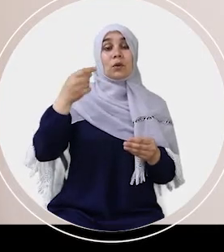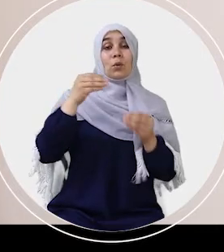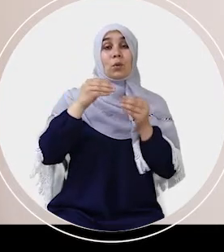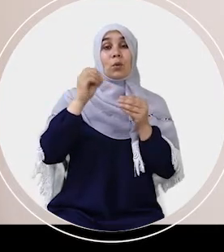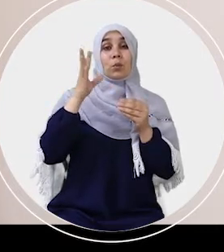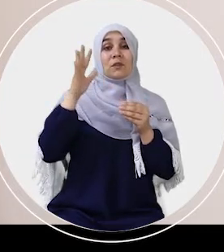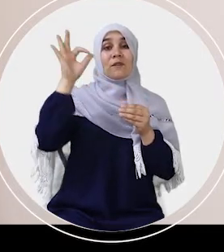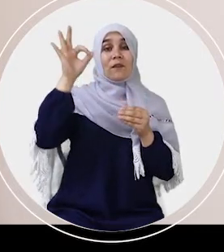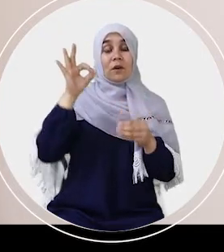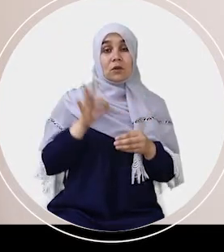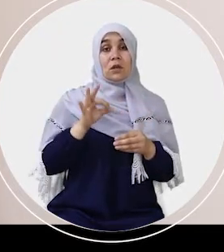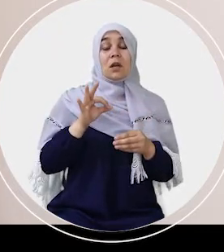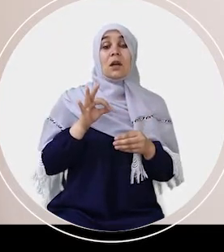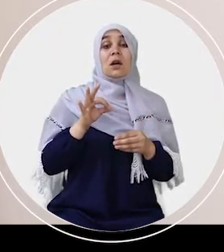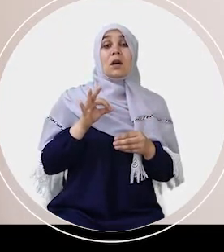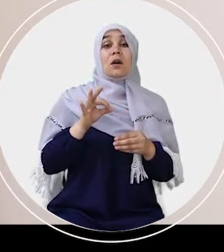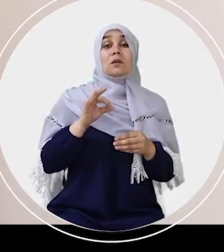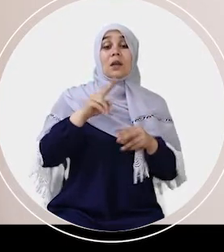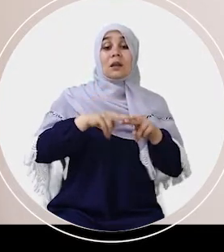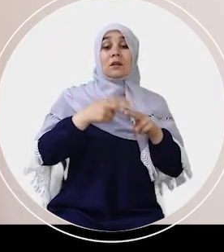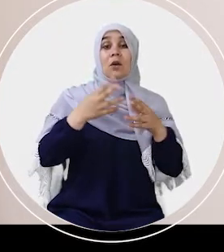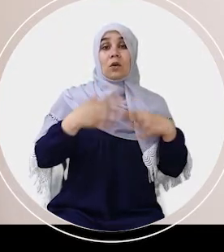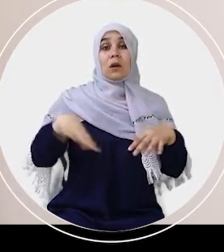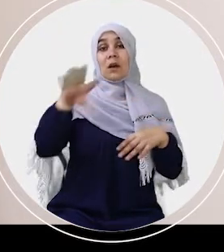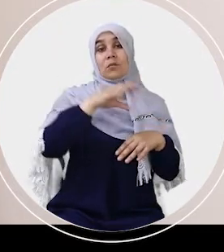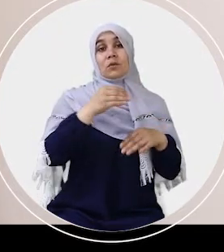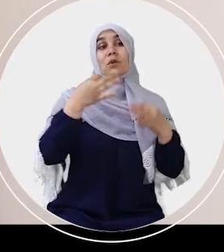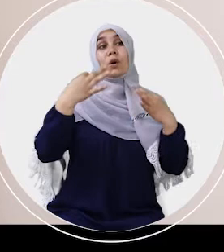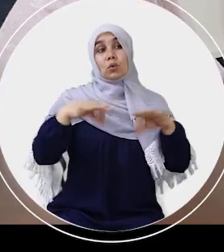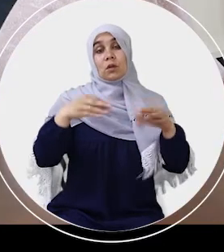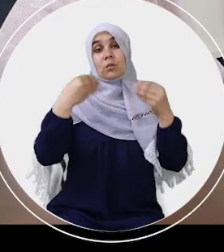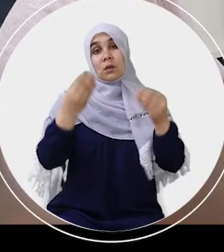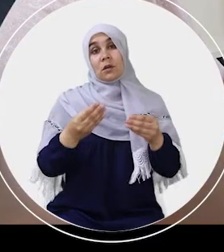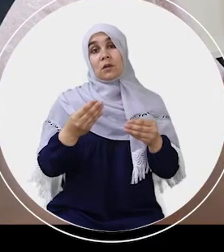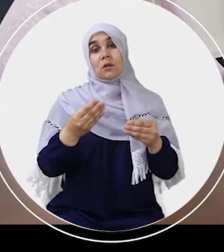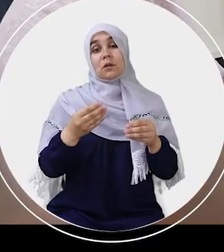55.5%. Demak, bularda bunaqa oilada hamma narsaga ruxsat berilsa,